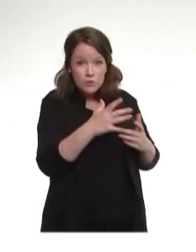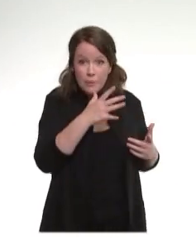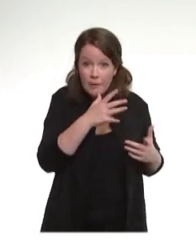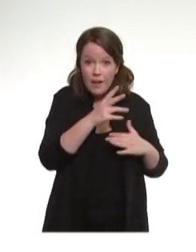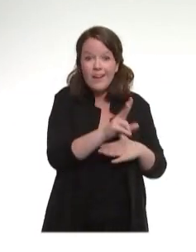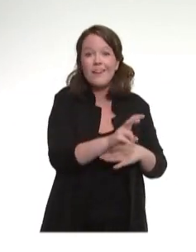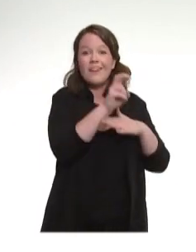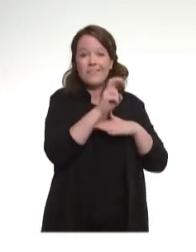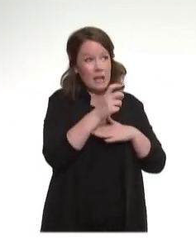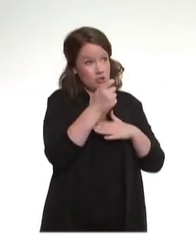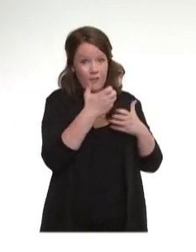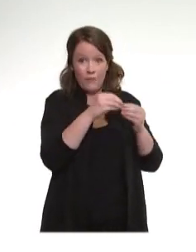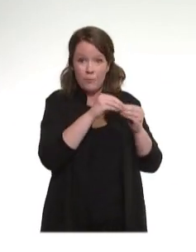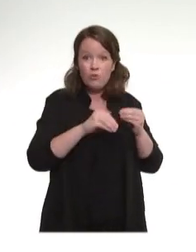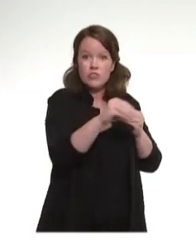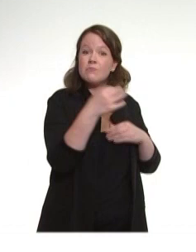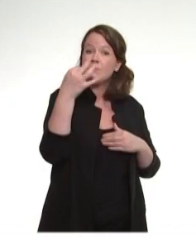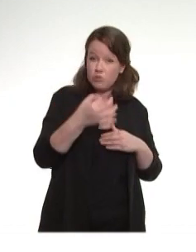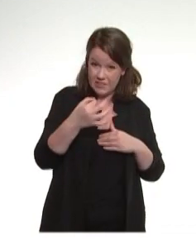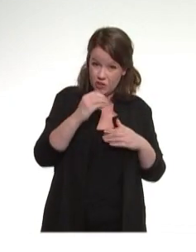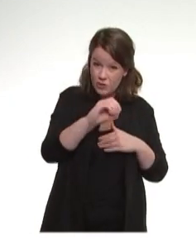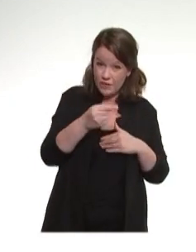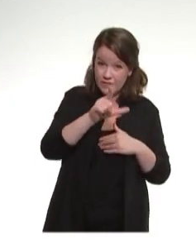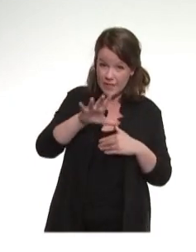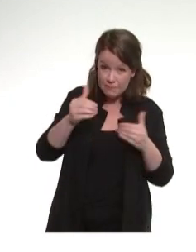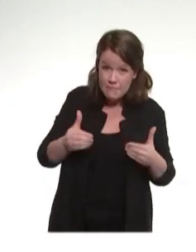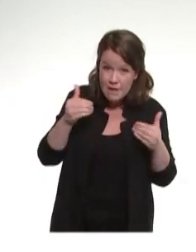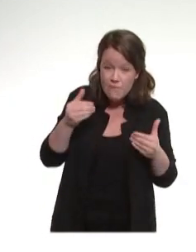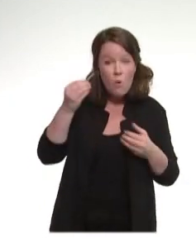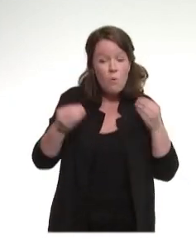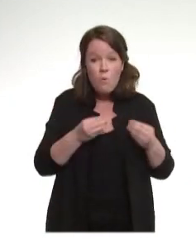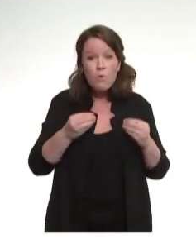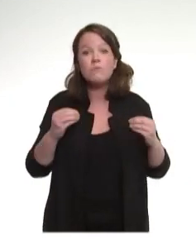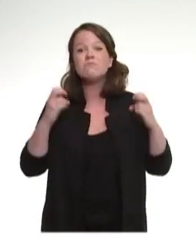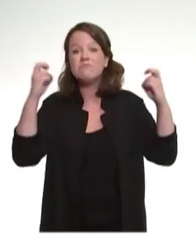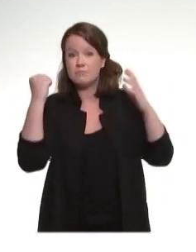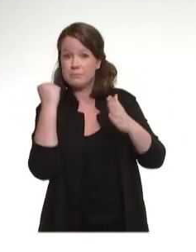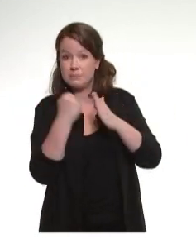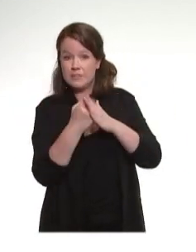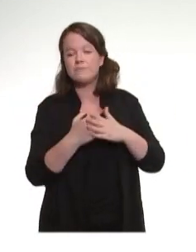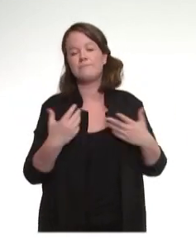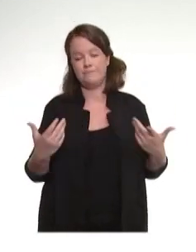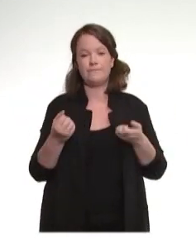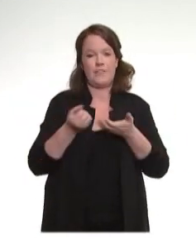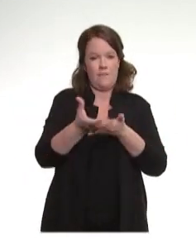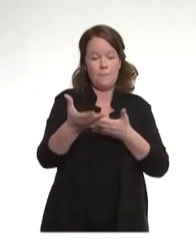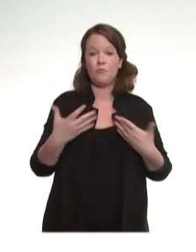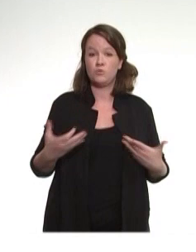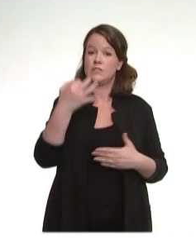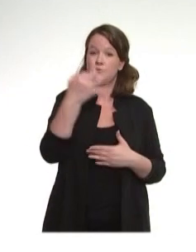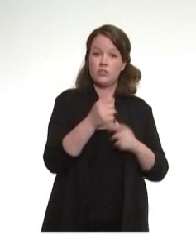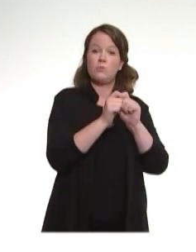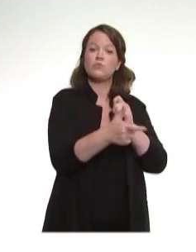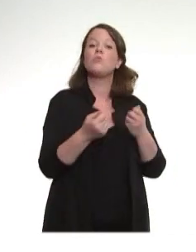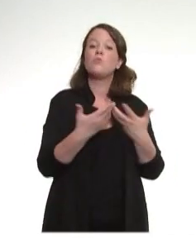le taux je confirme que le taux sera au maximum de 2 5% et qu'il sera compris dans une fourchette